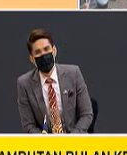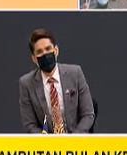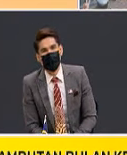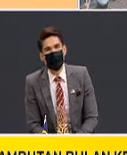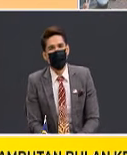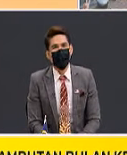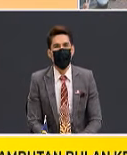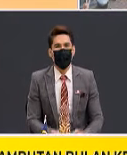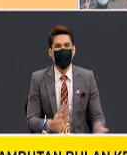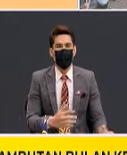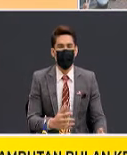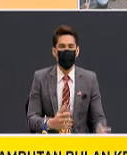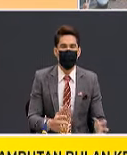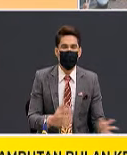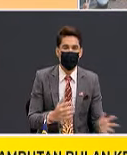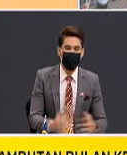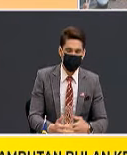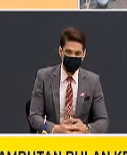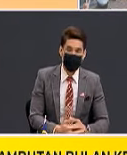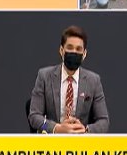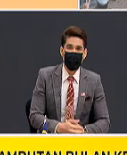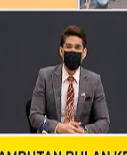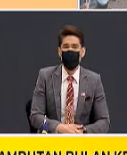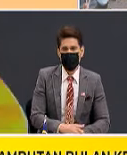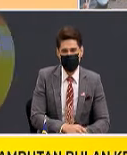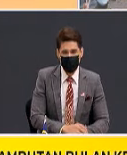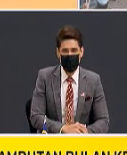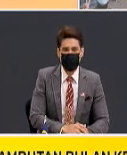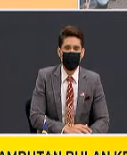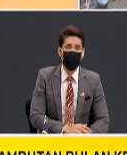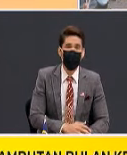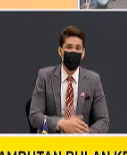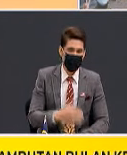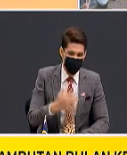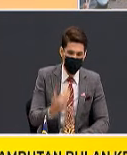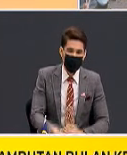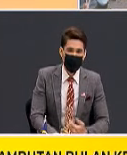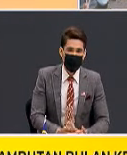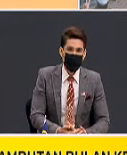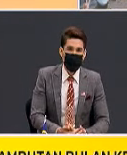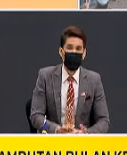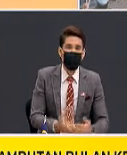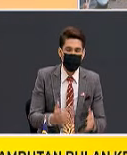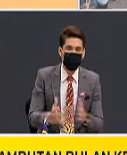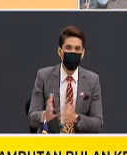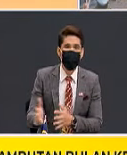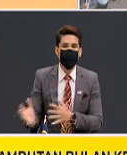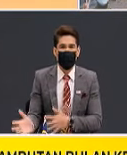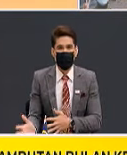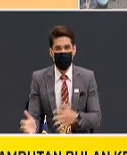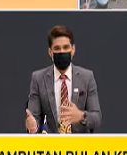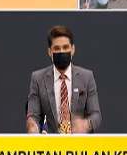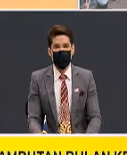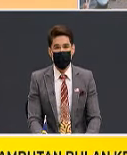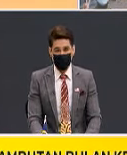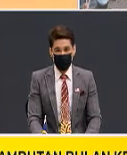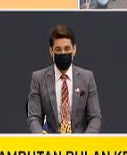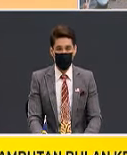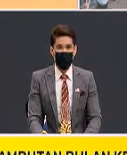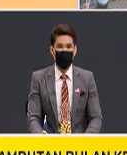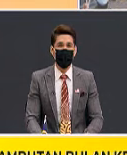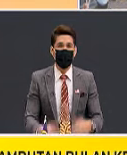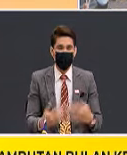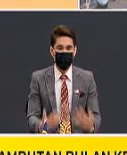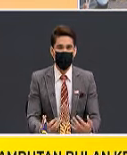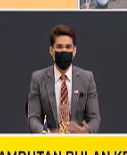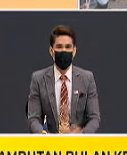Malaysia, setiap tahun pastinya akan ada pertandingan yang melibatkan masyarakat. Tahun ini bagaimanakah, apakah jenis pertandingan yang dijalankan